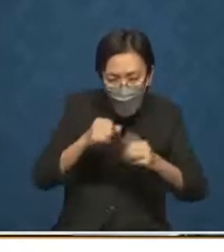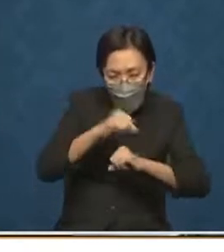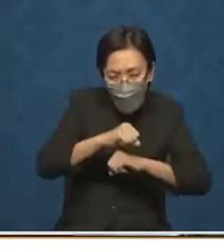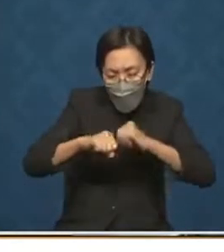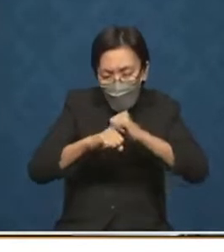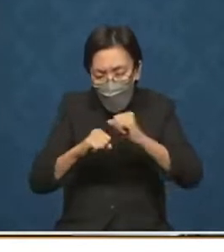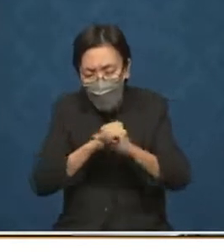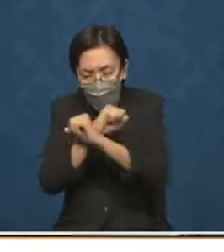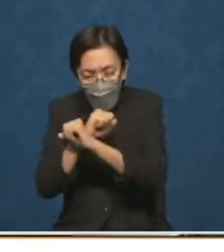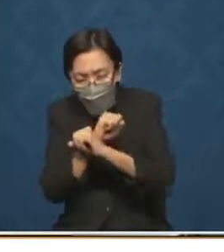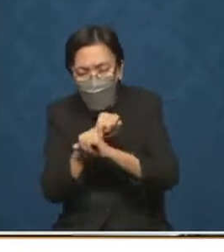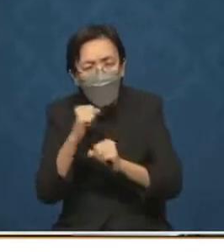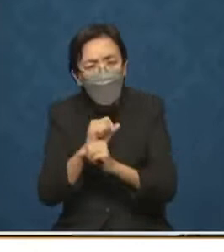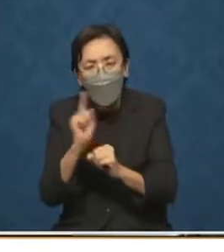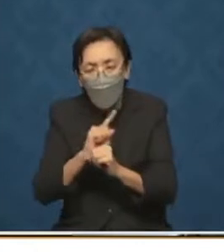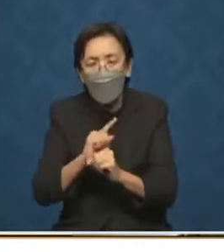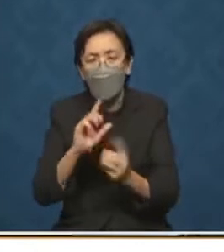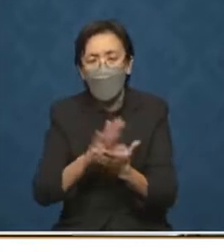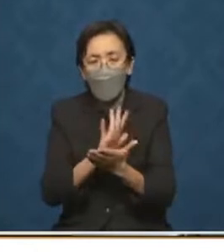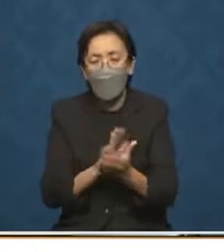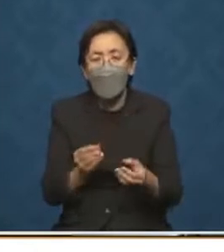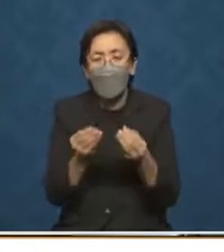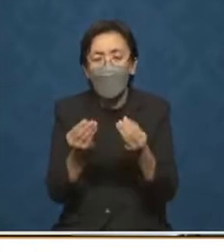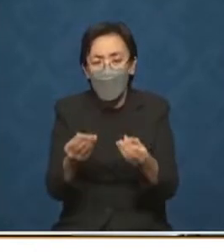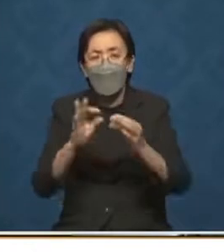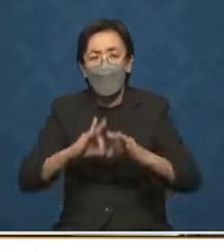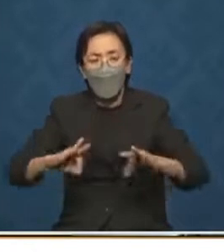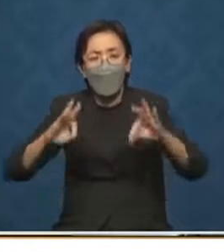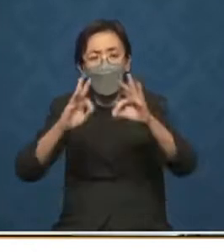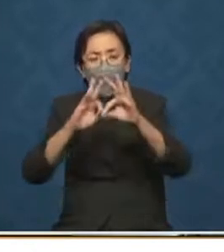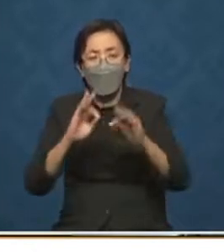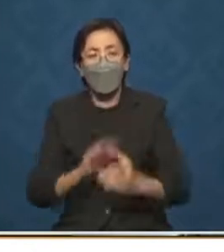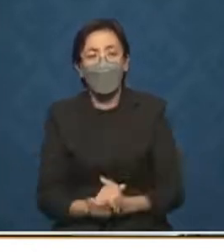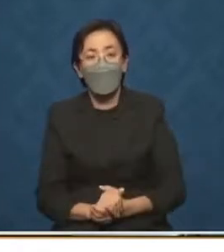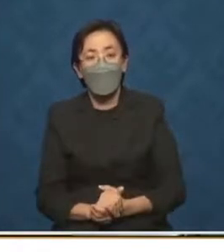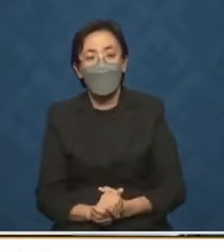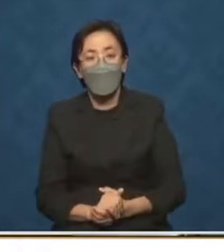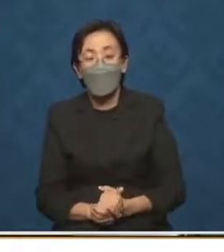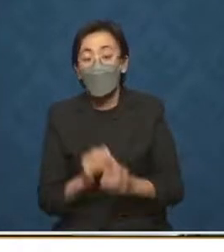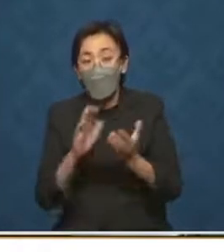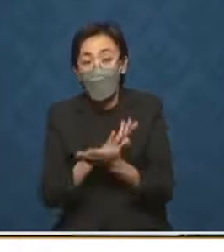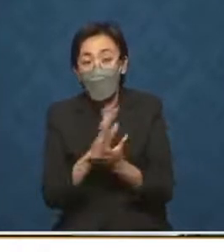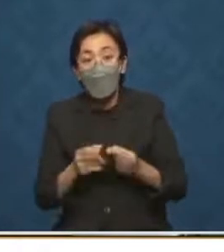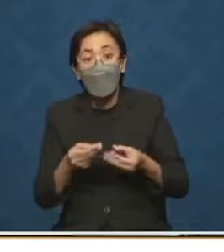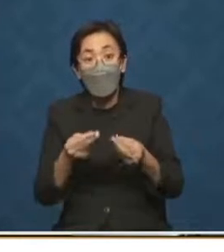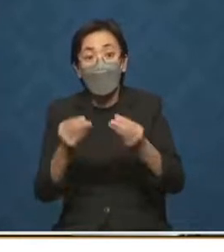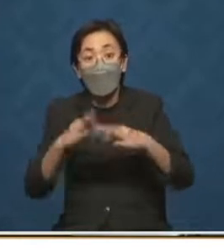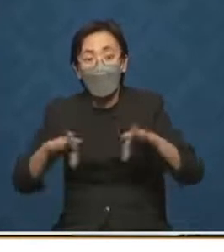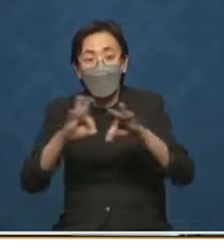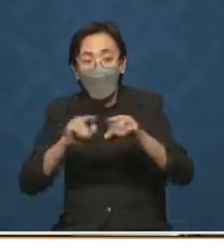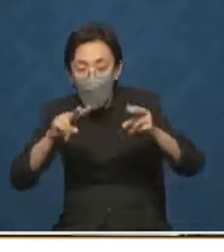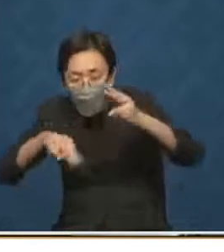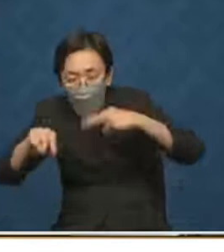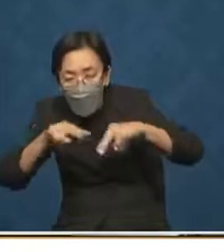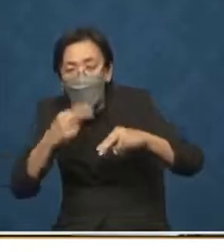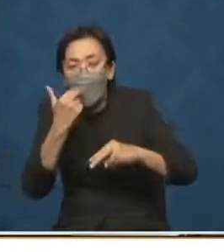ด้ความปอดภัยตนี้เป็นสงที่สำคัญนะครับกว่าที่จะเข้าไปสำรวจได้ต้อง